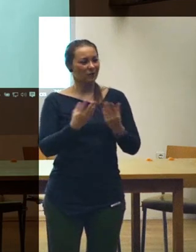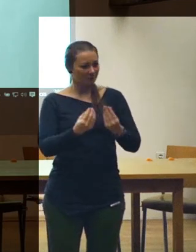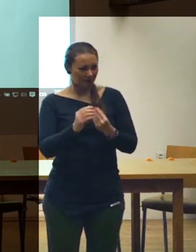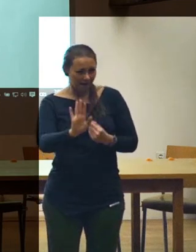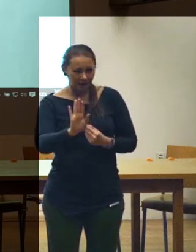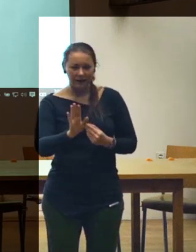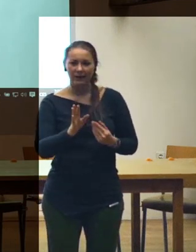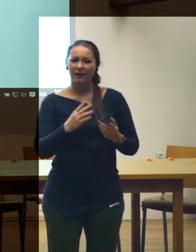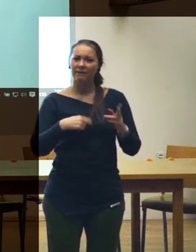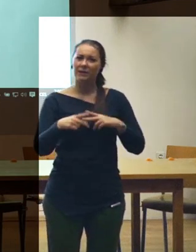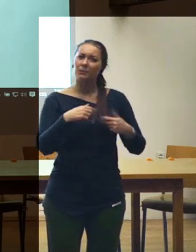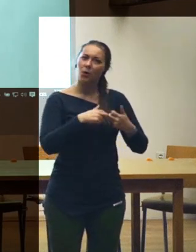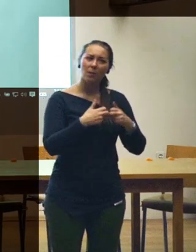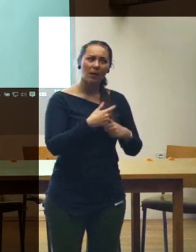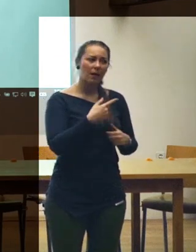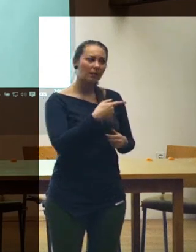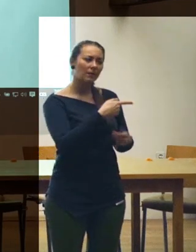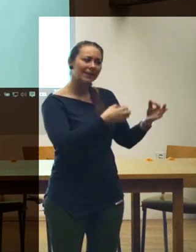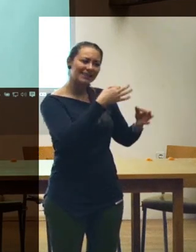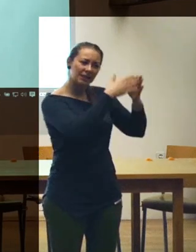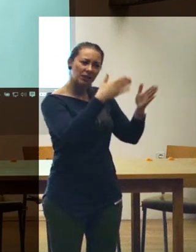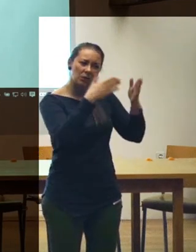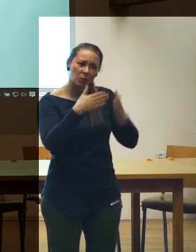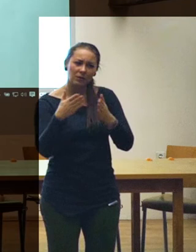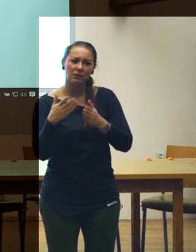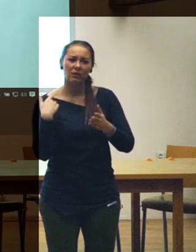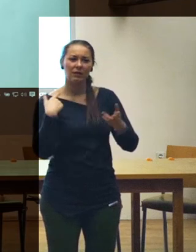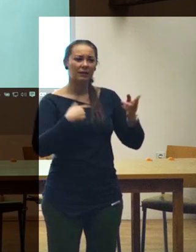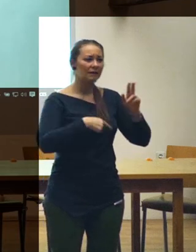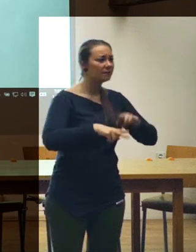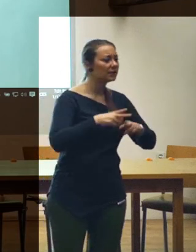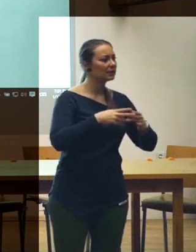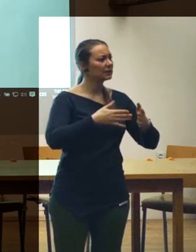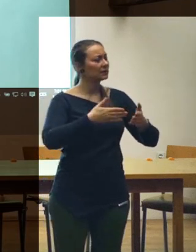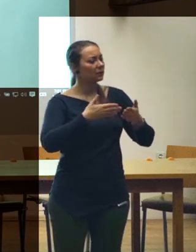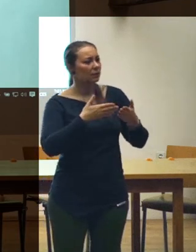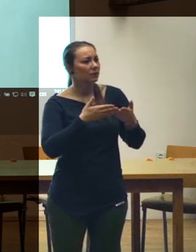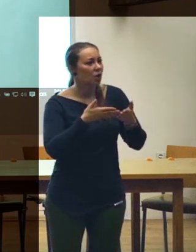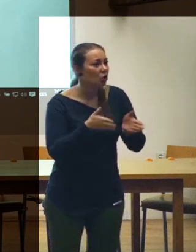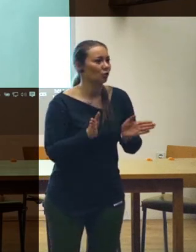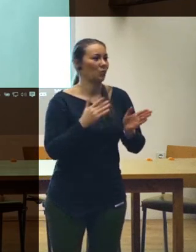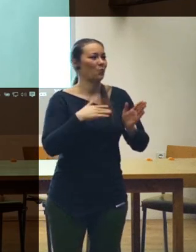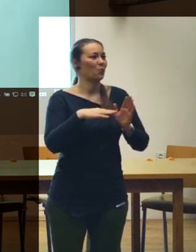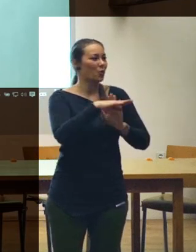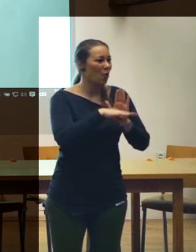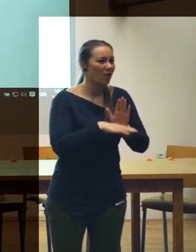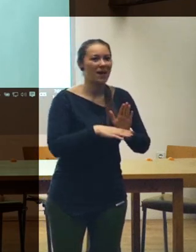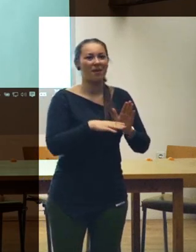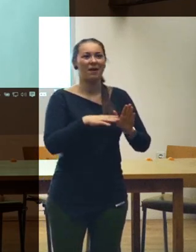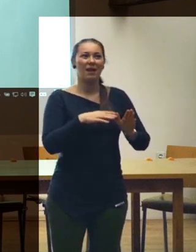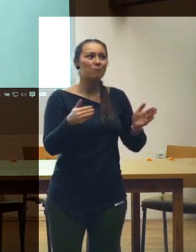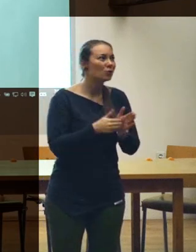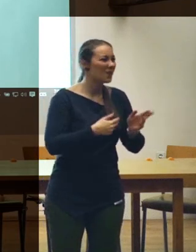bych řekla, v rámci institucí věnovat se dalšímu a dalšímu širšímu programu a to je čas, který pak díky